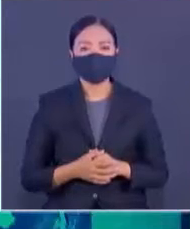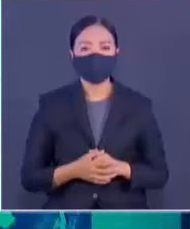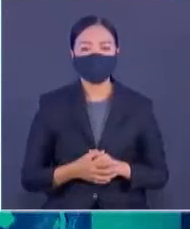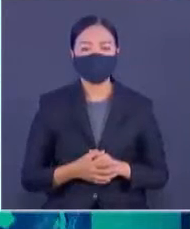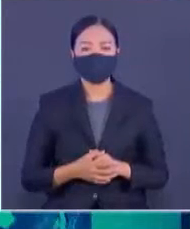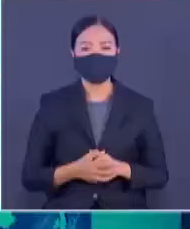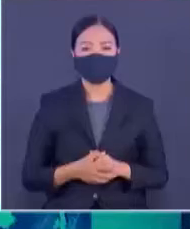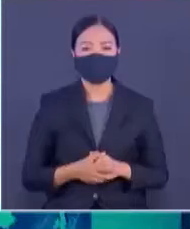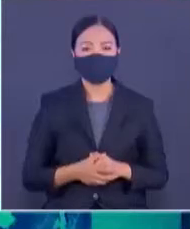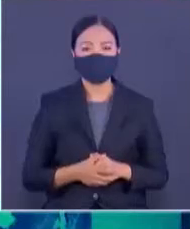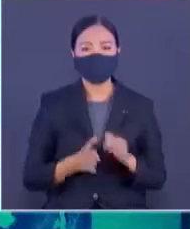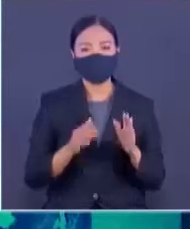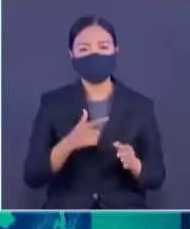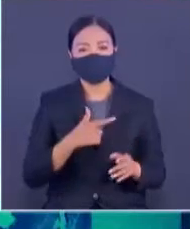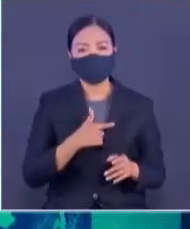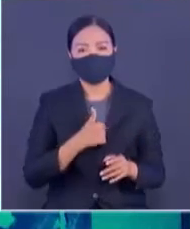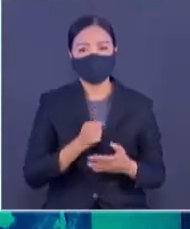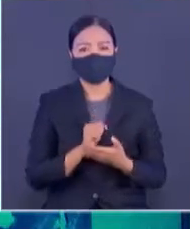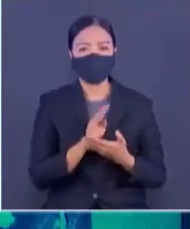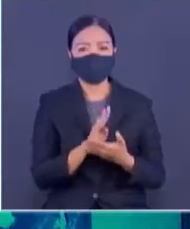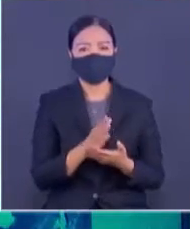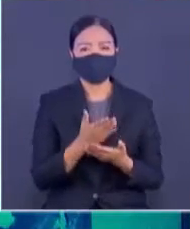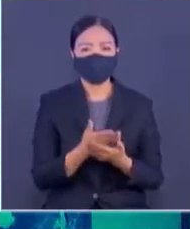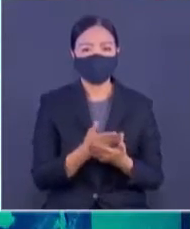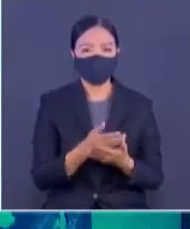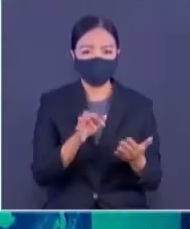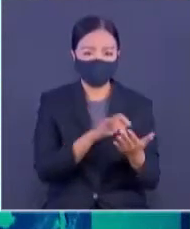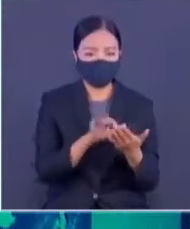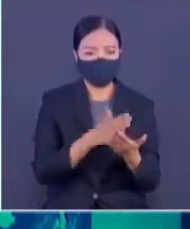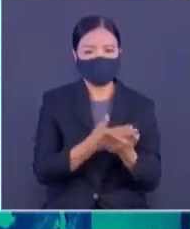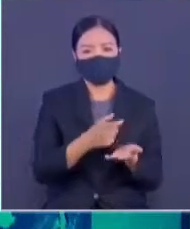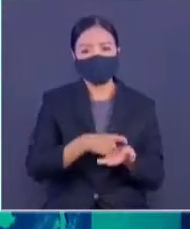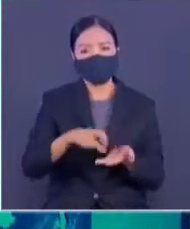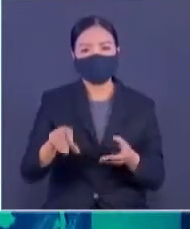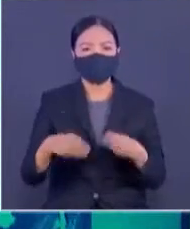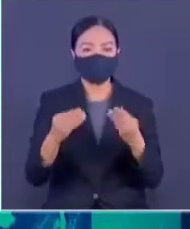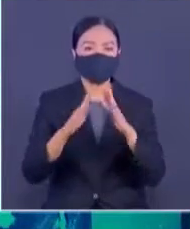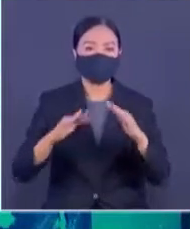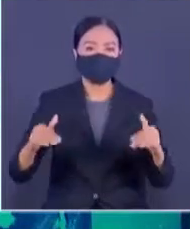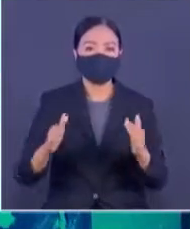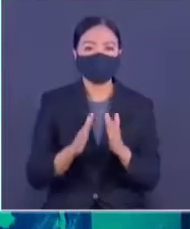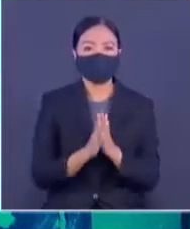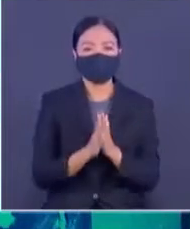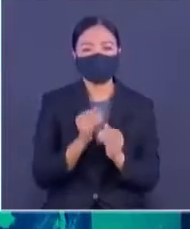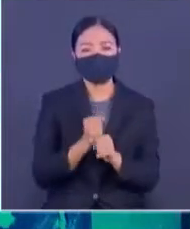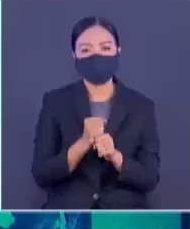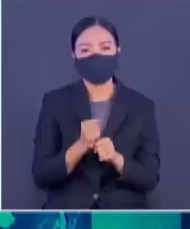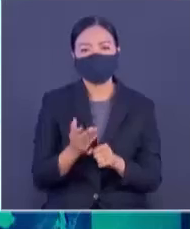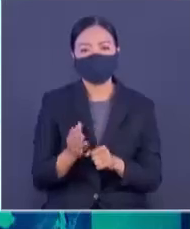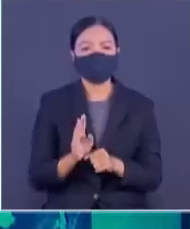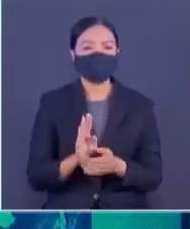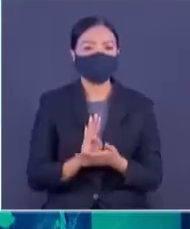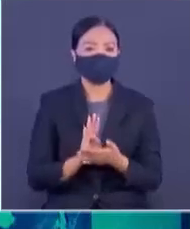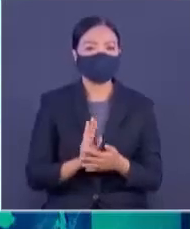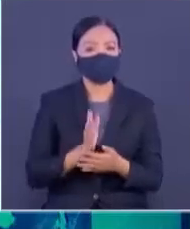ำหรับคนที่ใจบุญอาจจะกดเงินบริจาคได้ง่ายโอนเงินให้กับวัดทำบุญได้ง่ายต่อแต่นี้